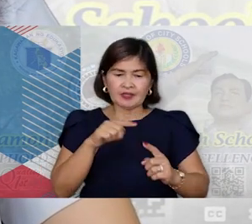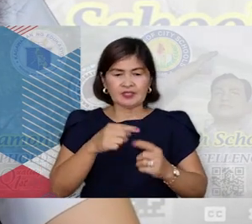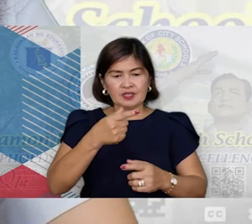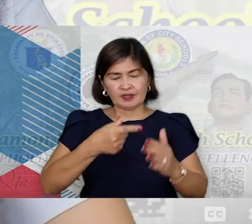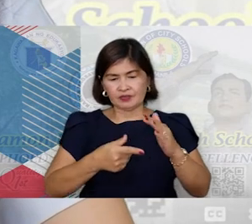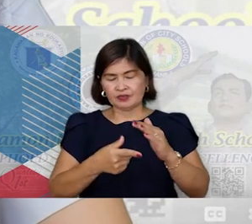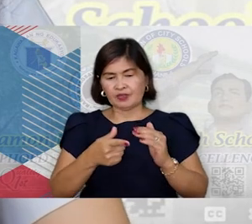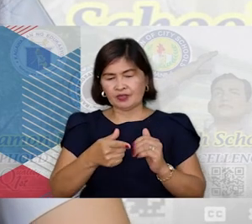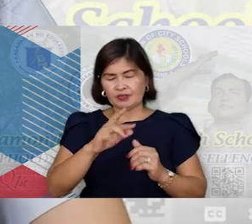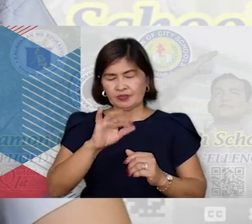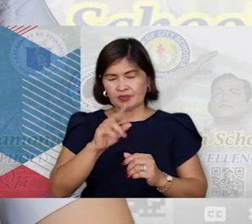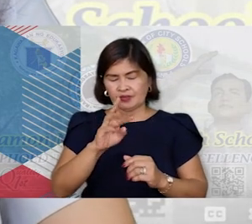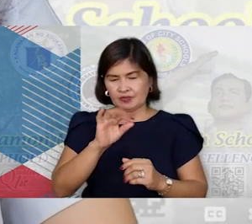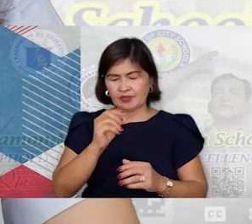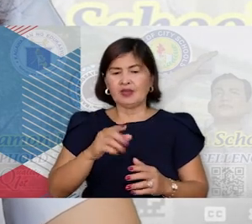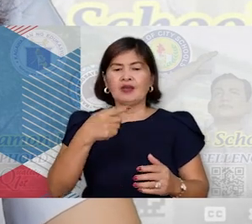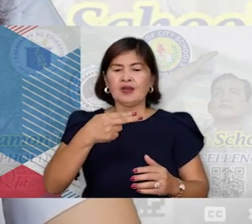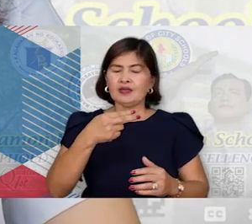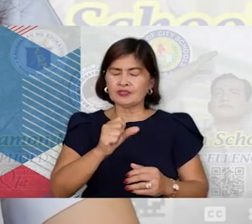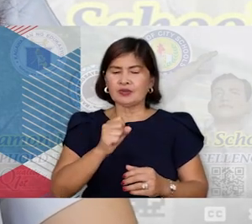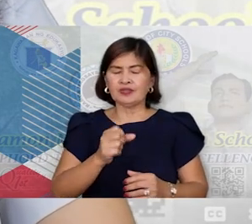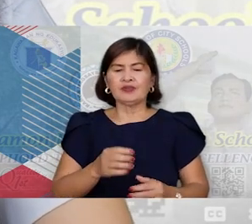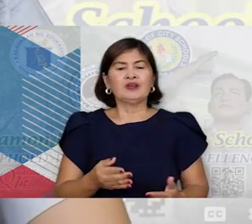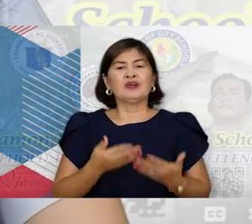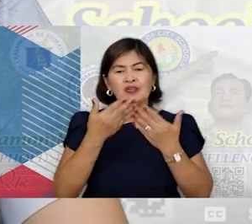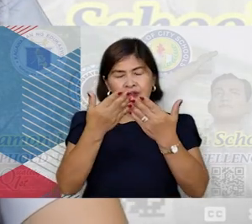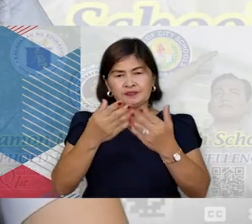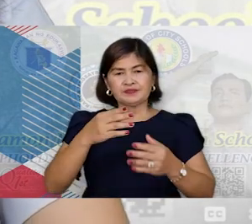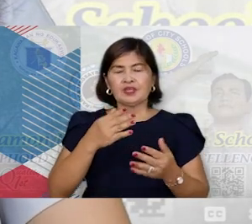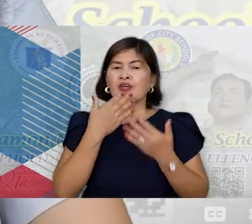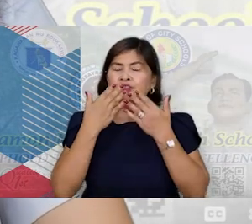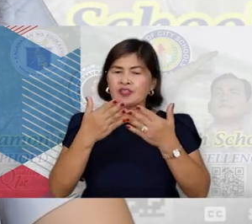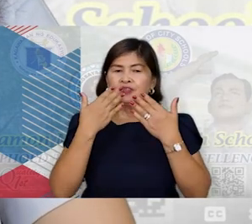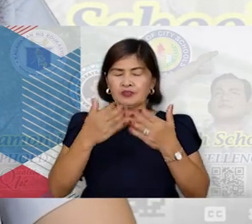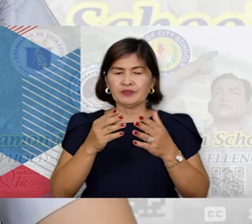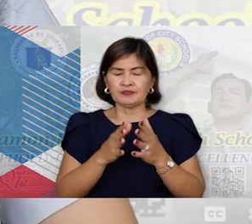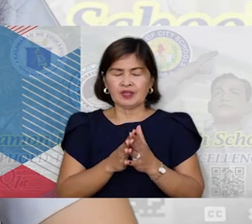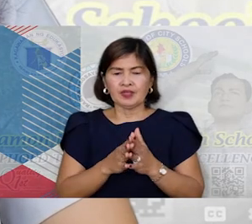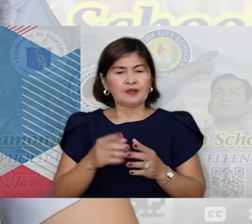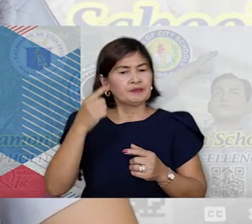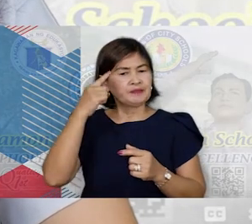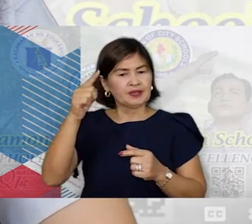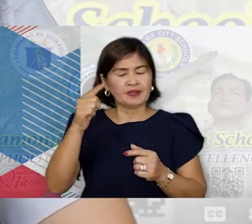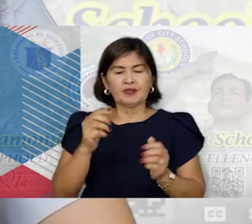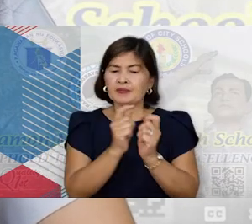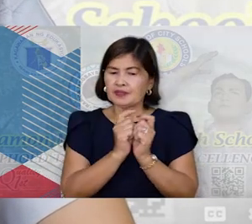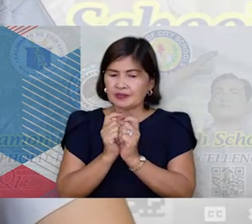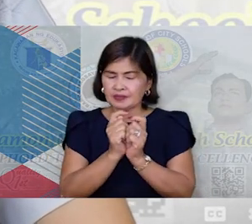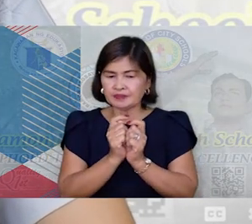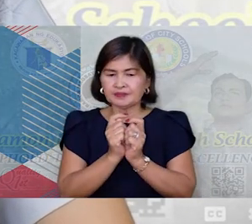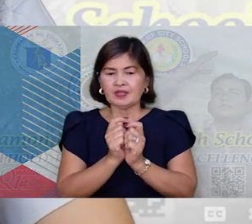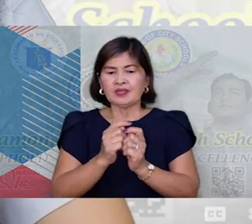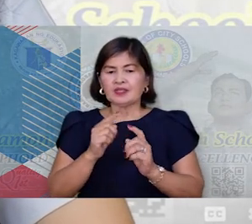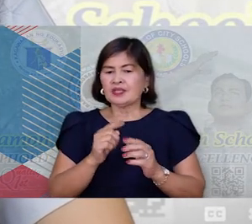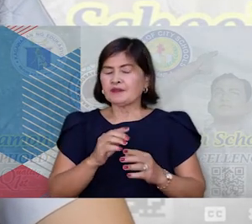high school. Hayaan niyo akong pasalamatan ang mga taong naging dahilan upang magkasama-sama tayo